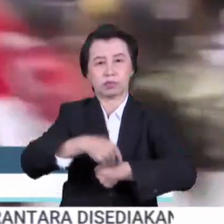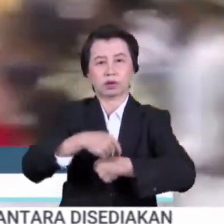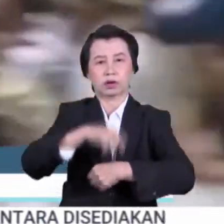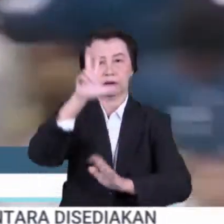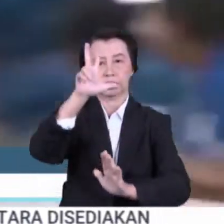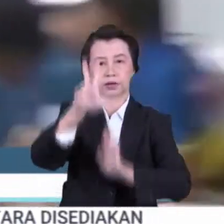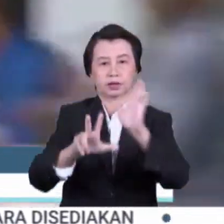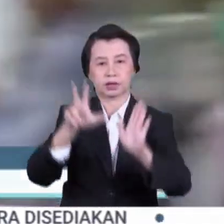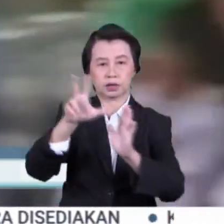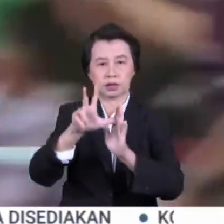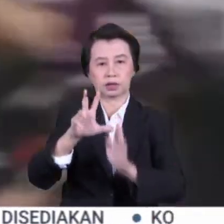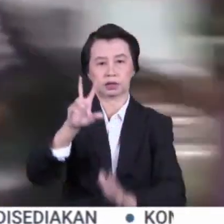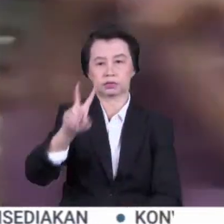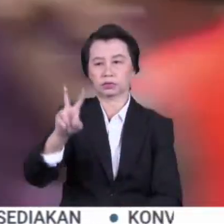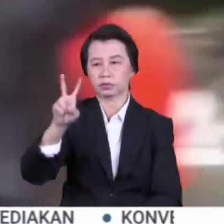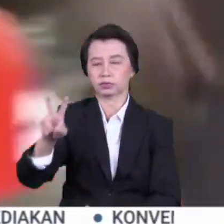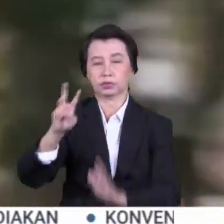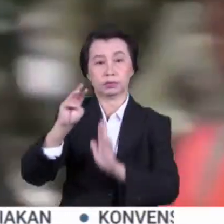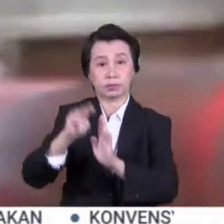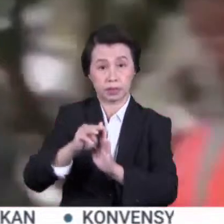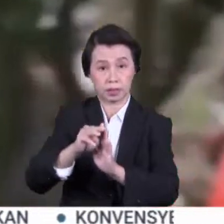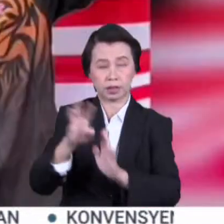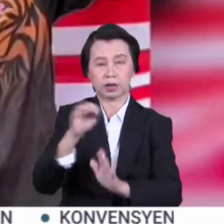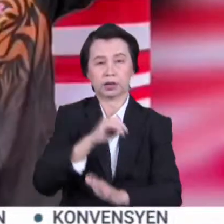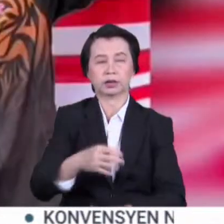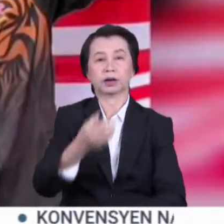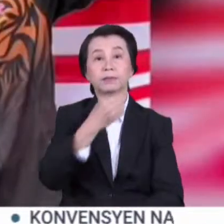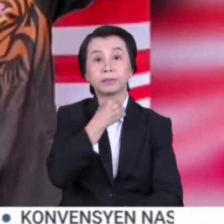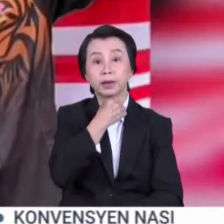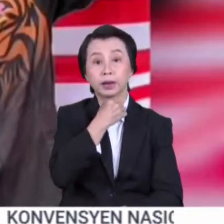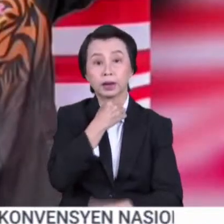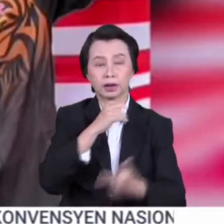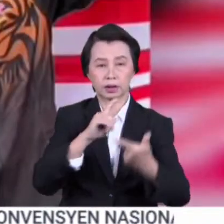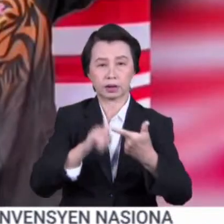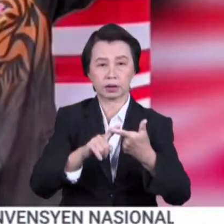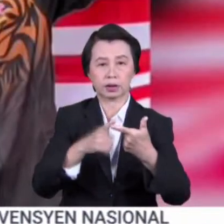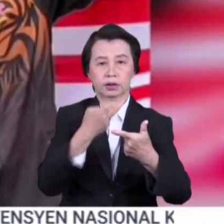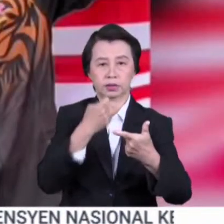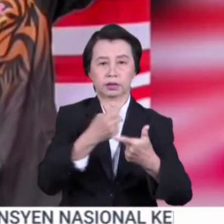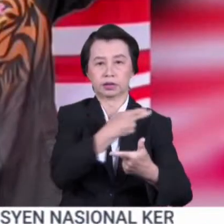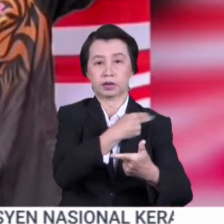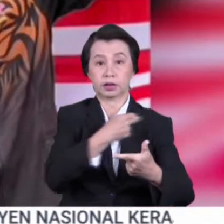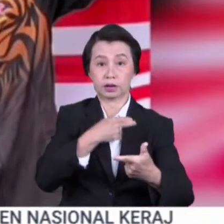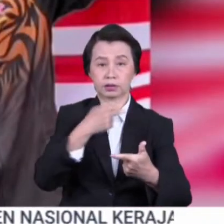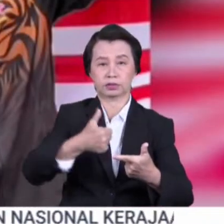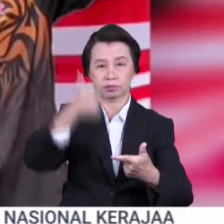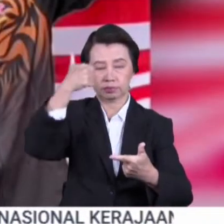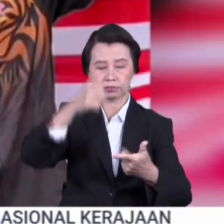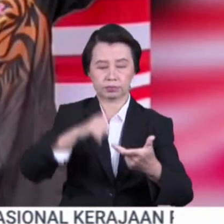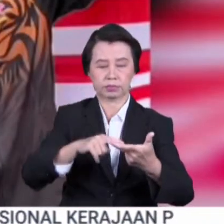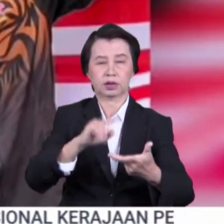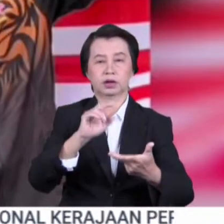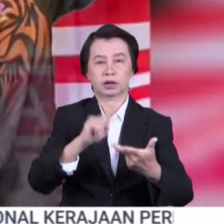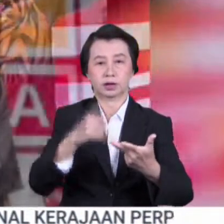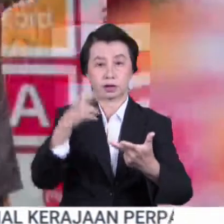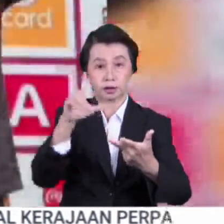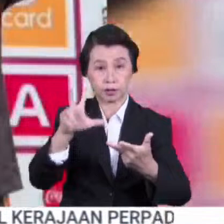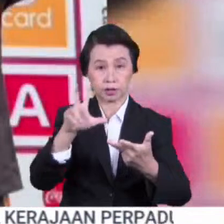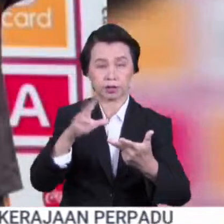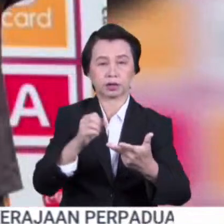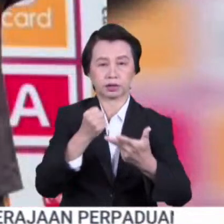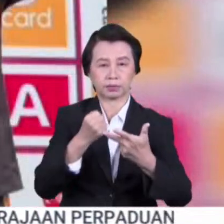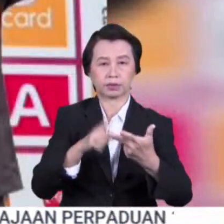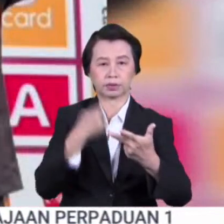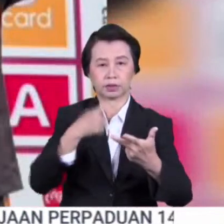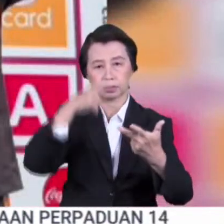3 jam 22 minit. Dalam pada itu, pingat perak menjadi milik pelumba Indonesia manakala pingat gangsa diraih pelumba